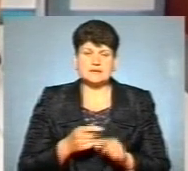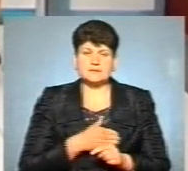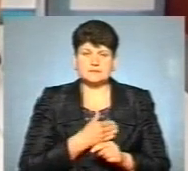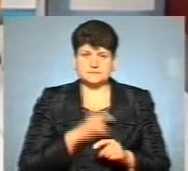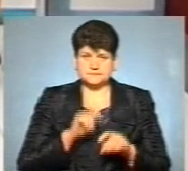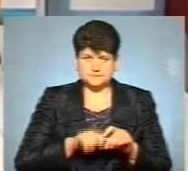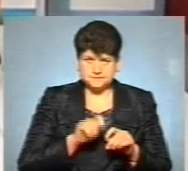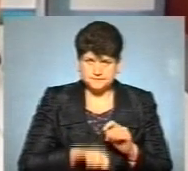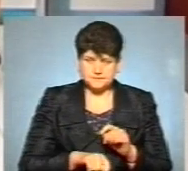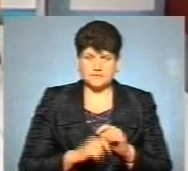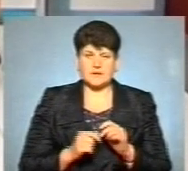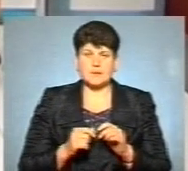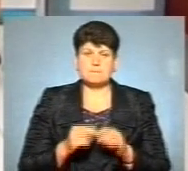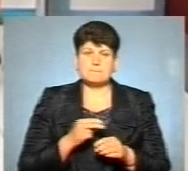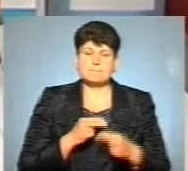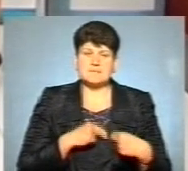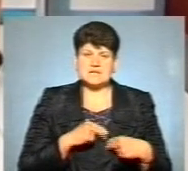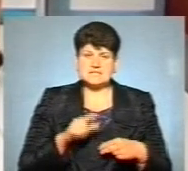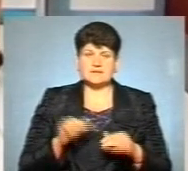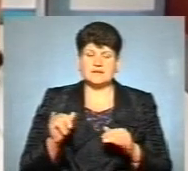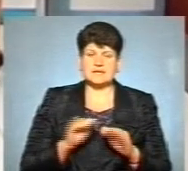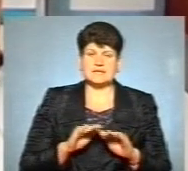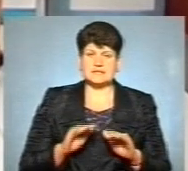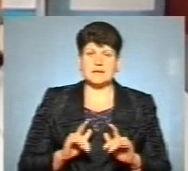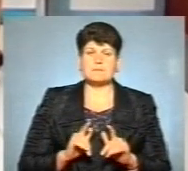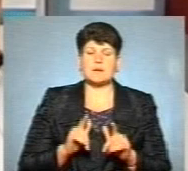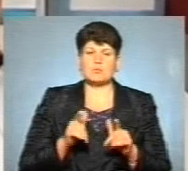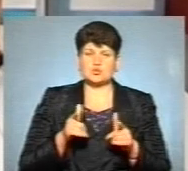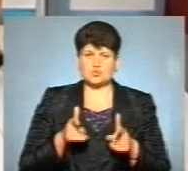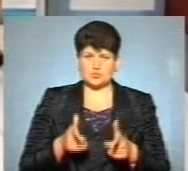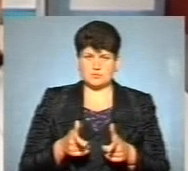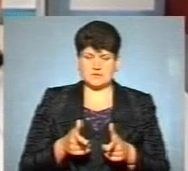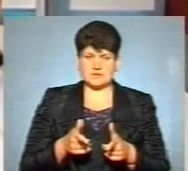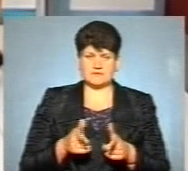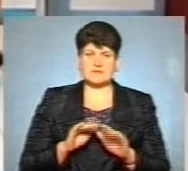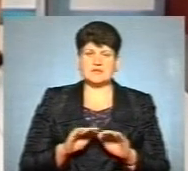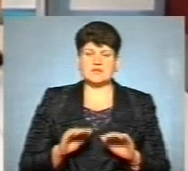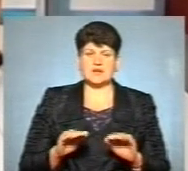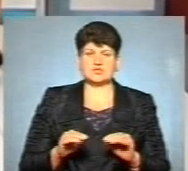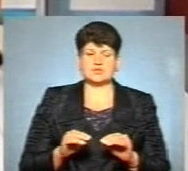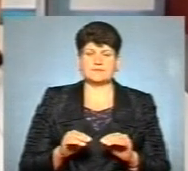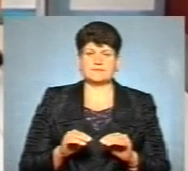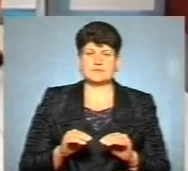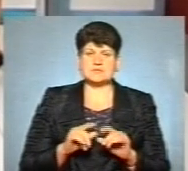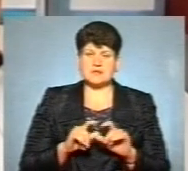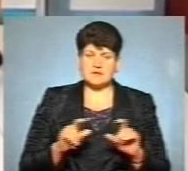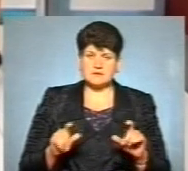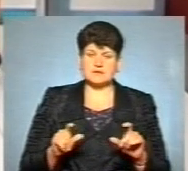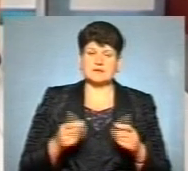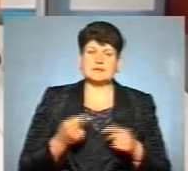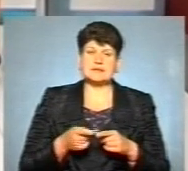скринінг, як працівників, так і дітей при поступленні в дитячий дошкільний заклад. Це,